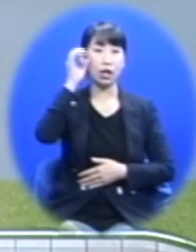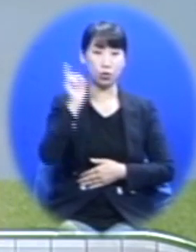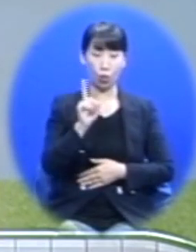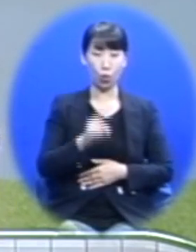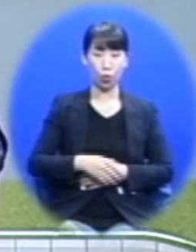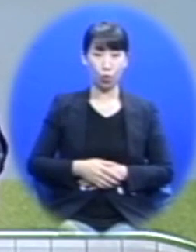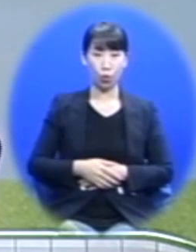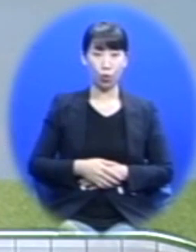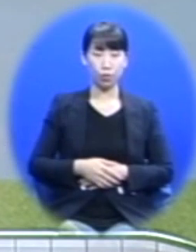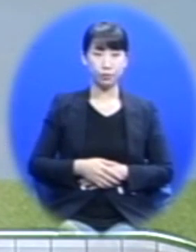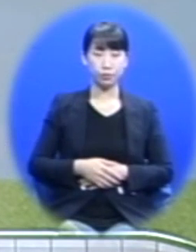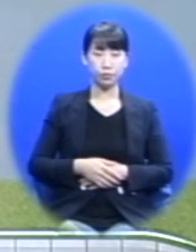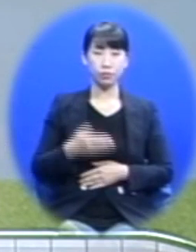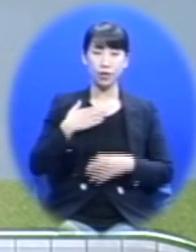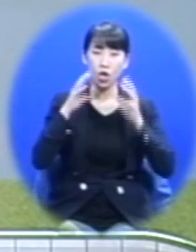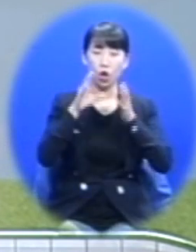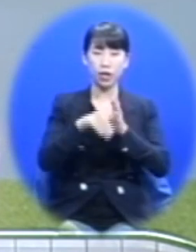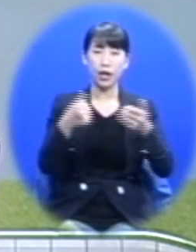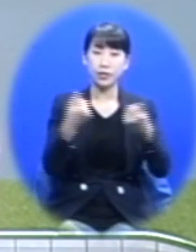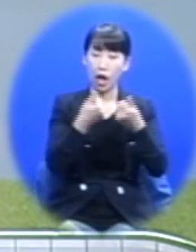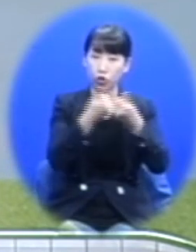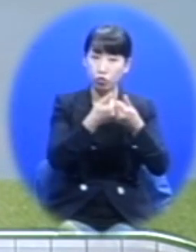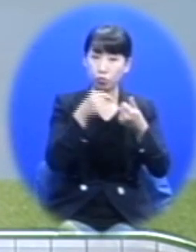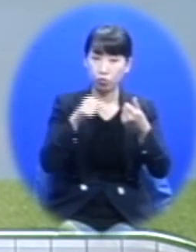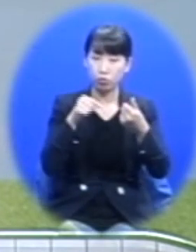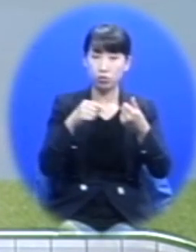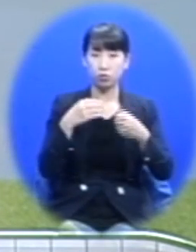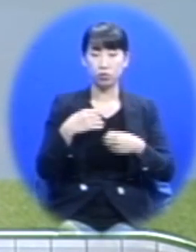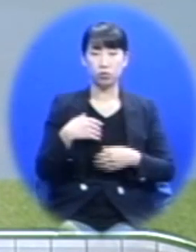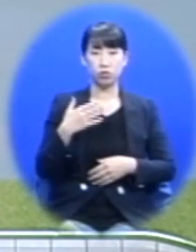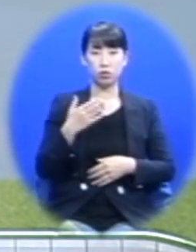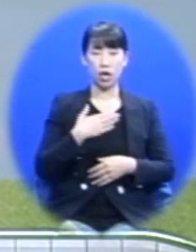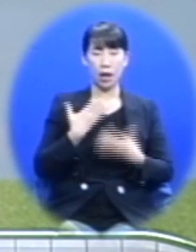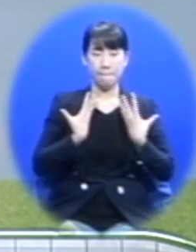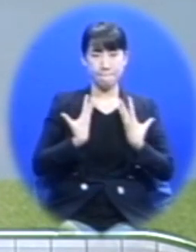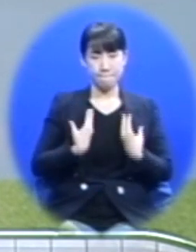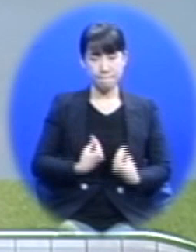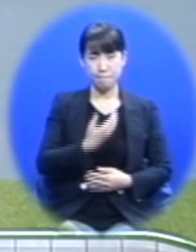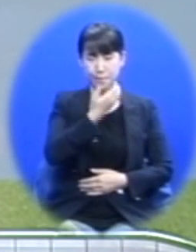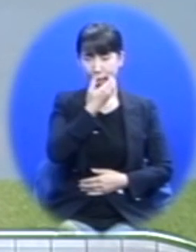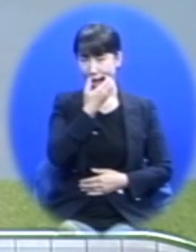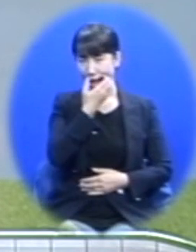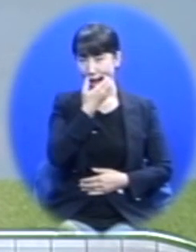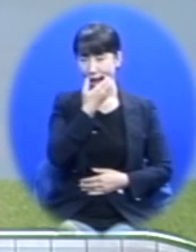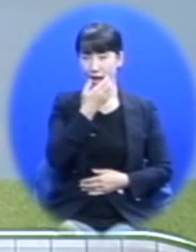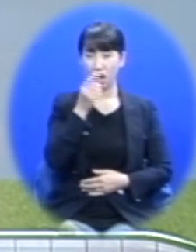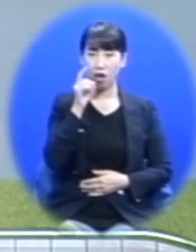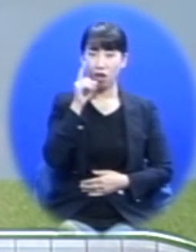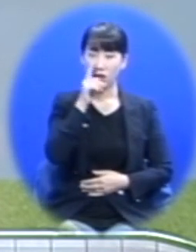그는 이렇게 썼습니다. 오래전 어릴 때 그 싸움은 내게 패배와 수치가 꼭 나쁜 것만은 아니라는